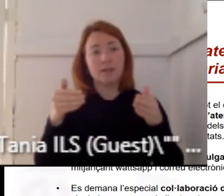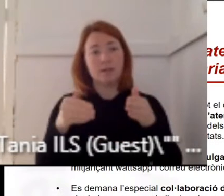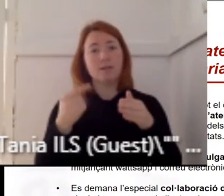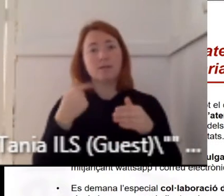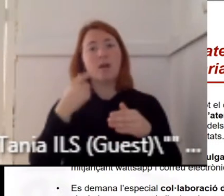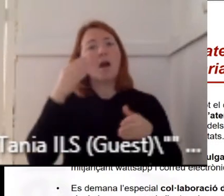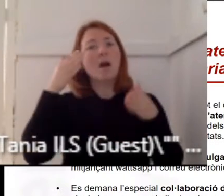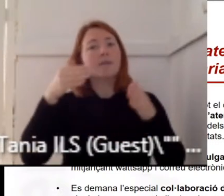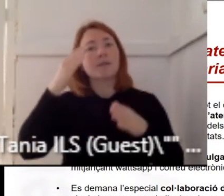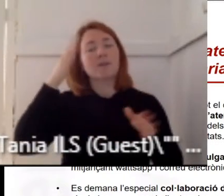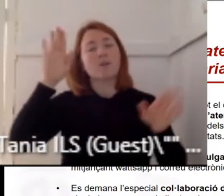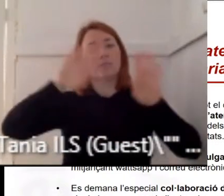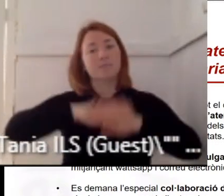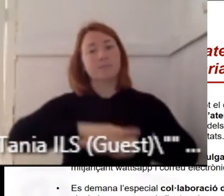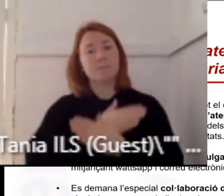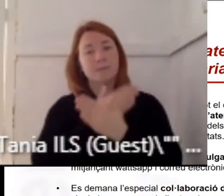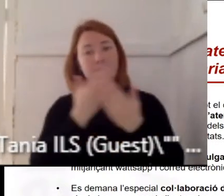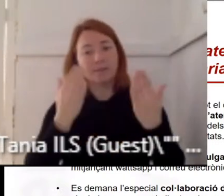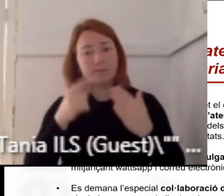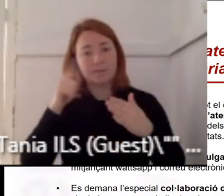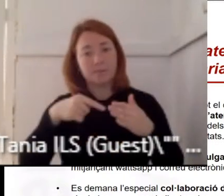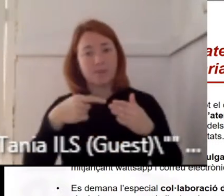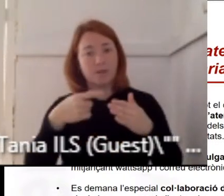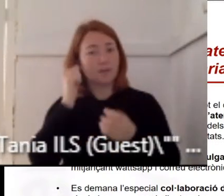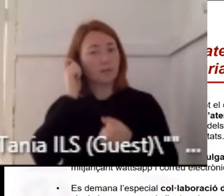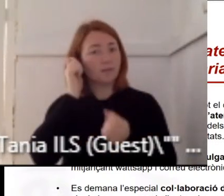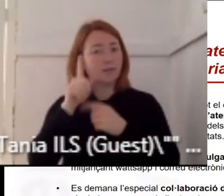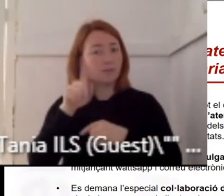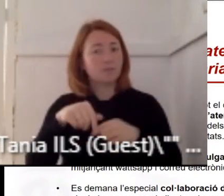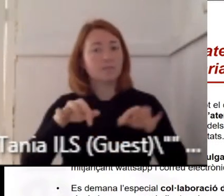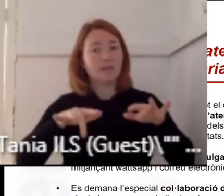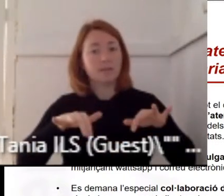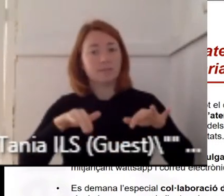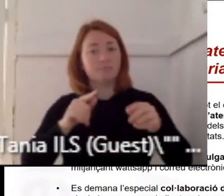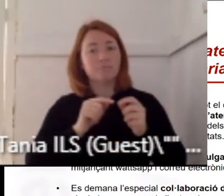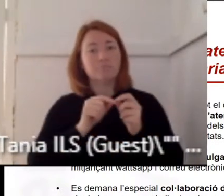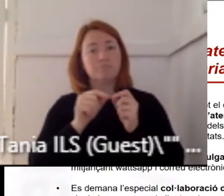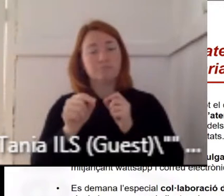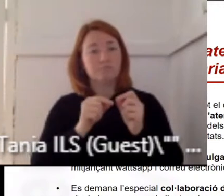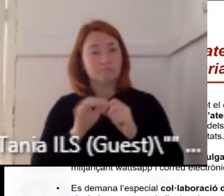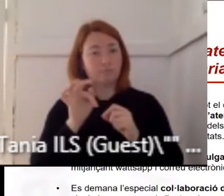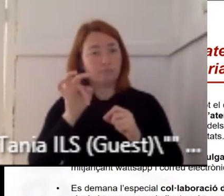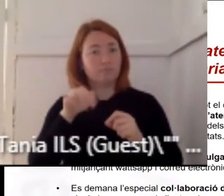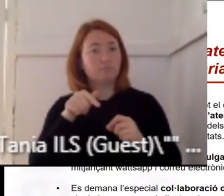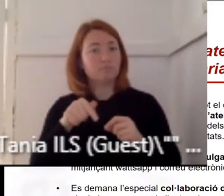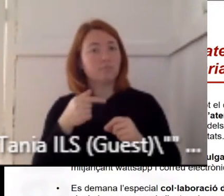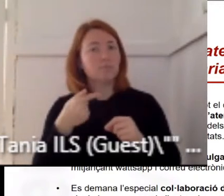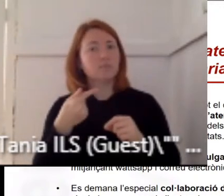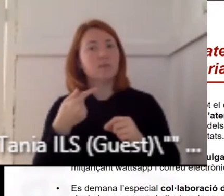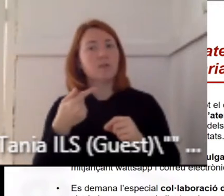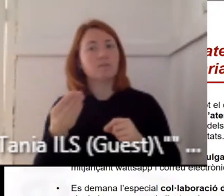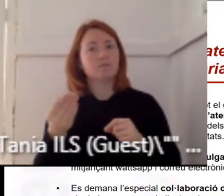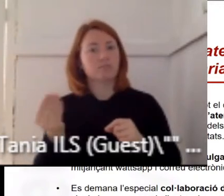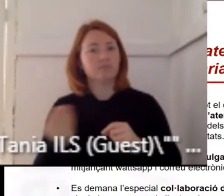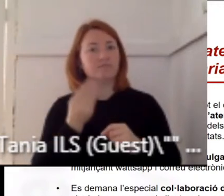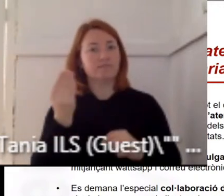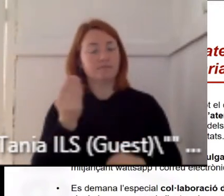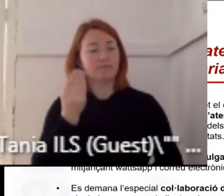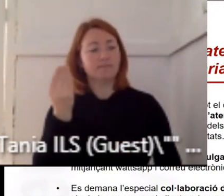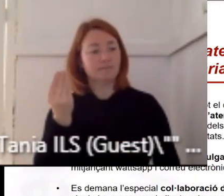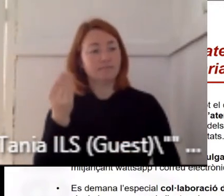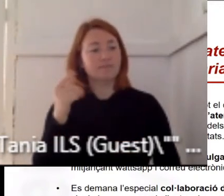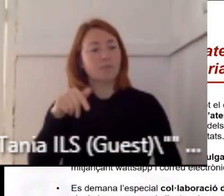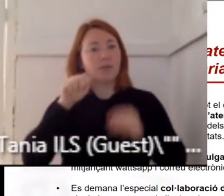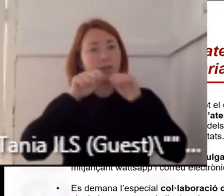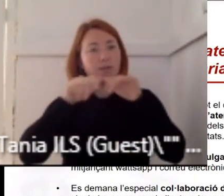hores i atenció telemàtica i telefònica, es va reforçar doncs la seva comunicació i la seva